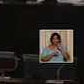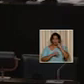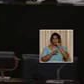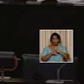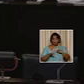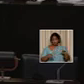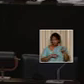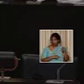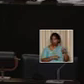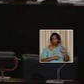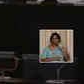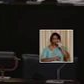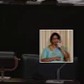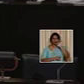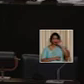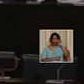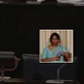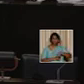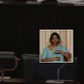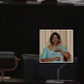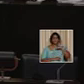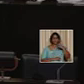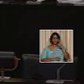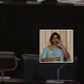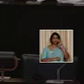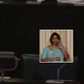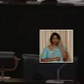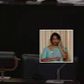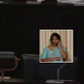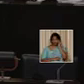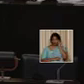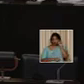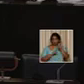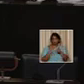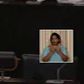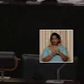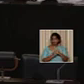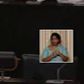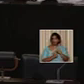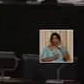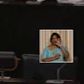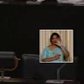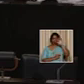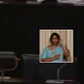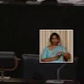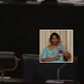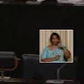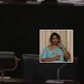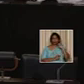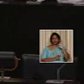पिरीमिलमय संख्या व हतलि सायदास पंसी असुकाय शिष्य शिष्यावन संख्या व असुपंद सत्य हटन